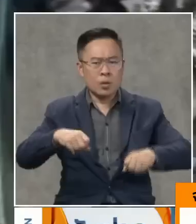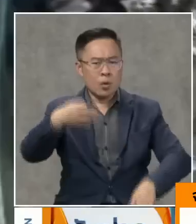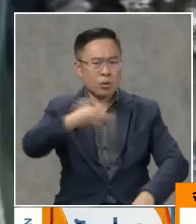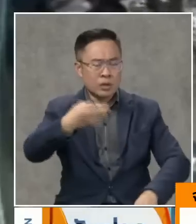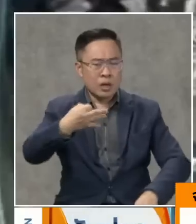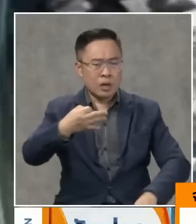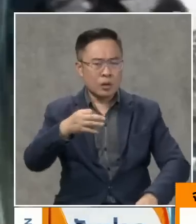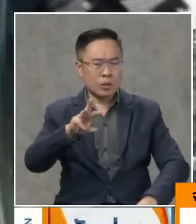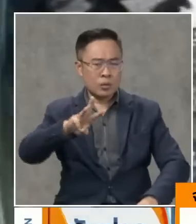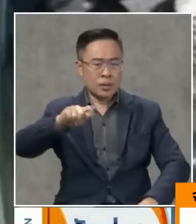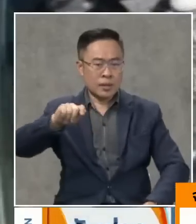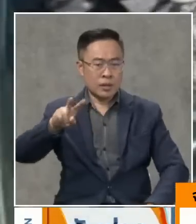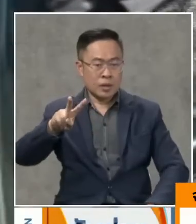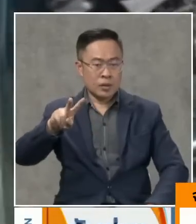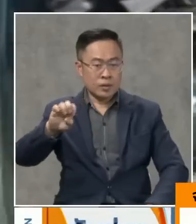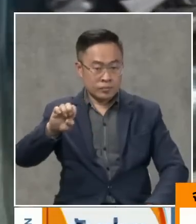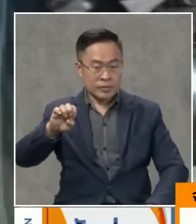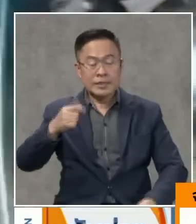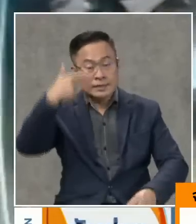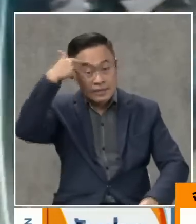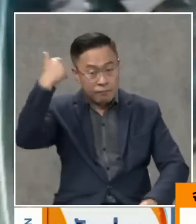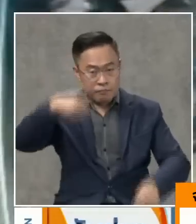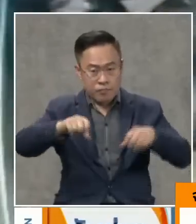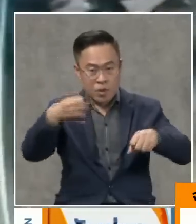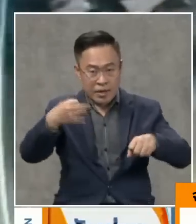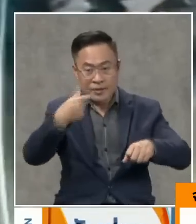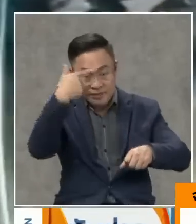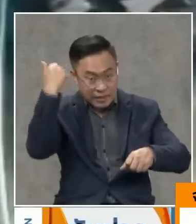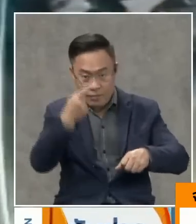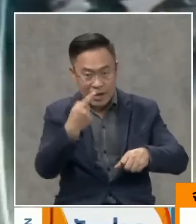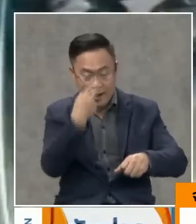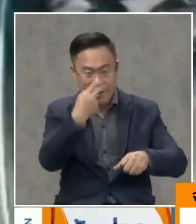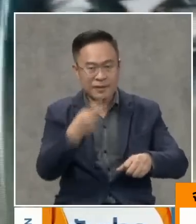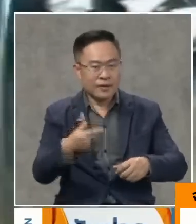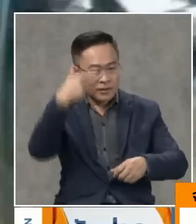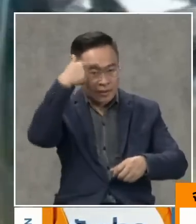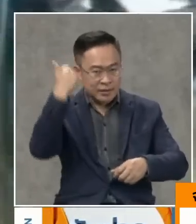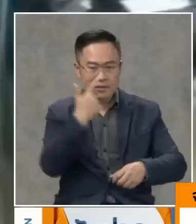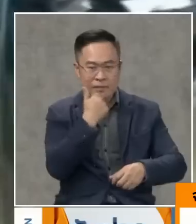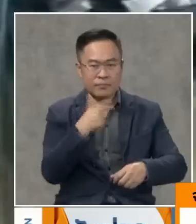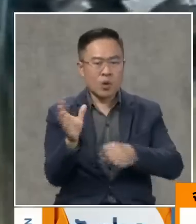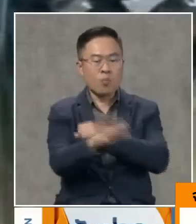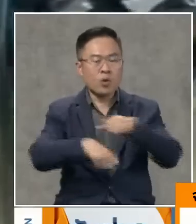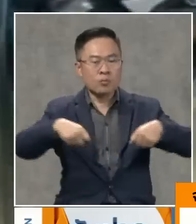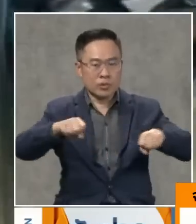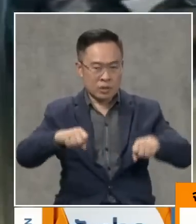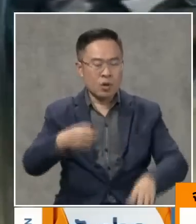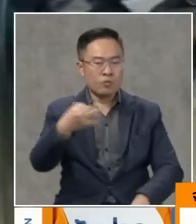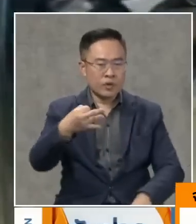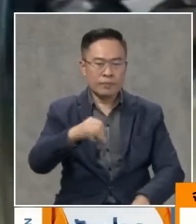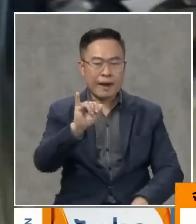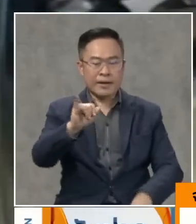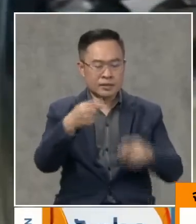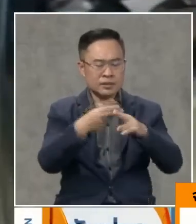ำค่ะของนางวิลดานุแรมรำอายุ24ปีนะคะแล้วก็อีกคันนึงเป็นรถจักรยานยนต์ Honda Wave i